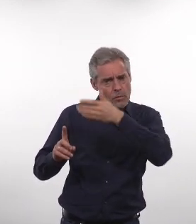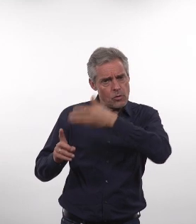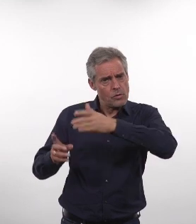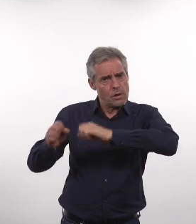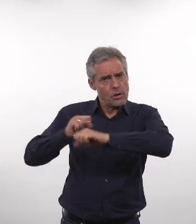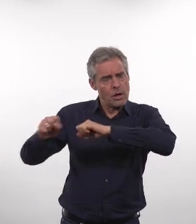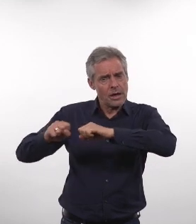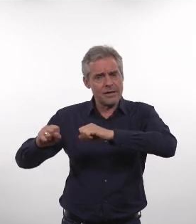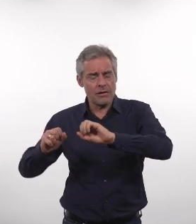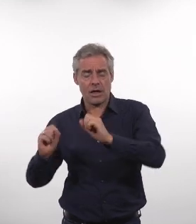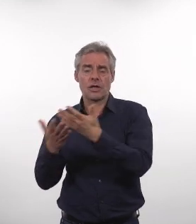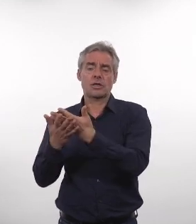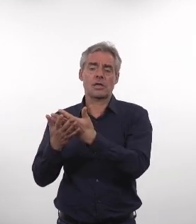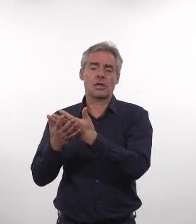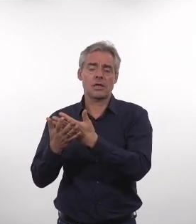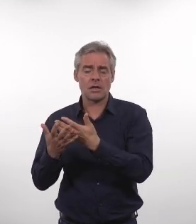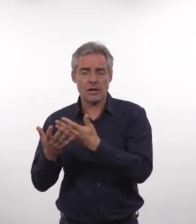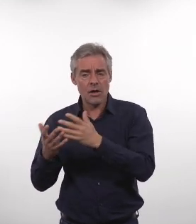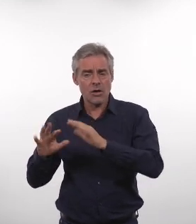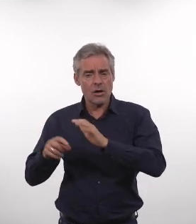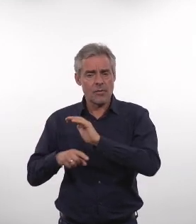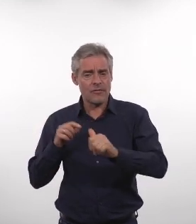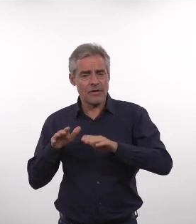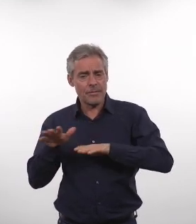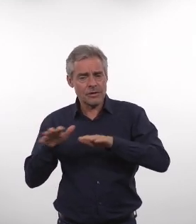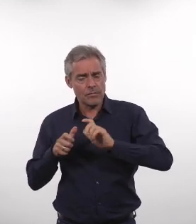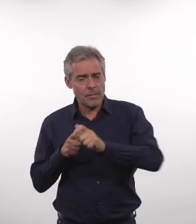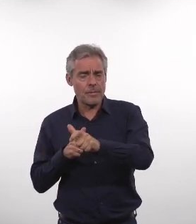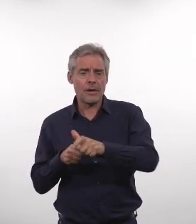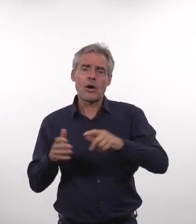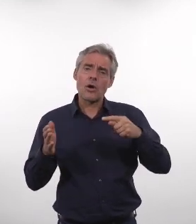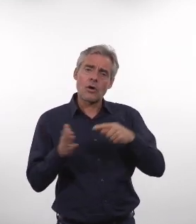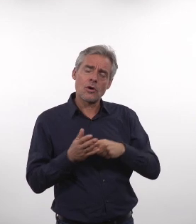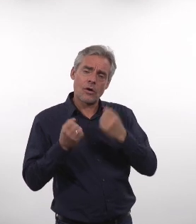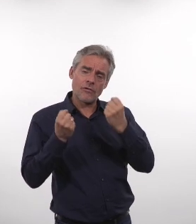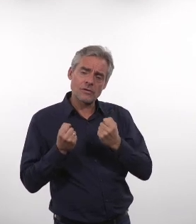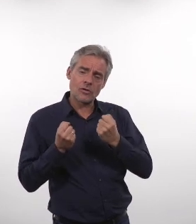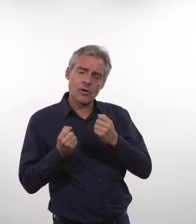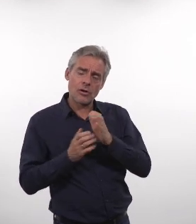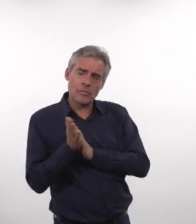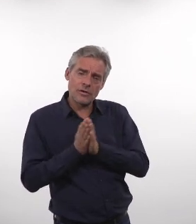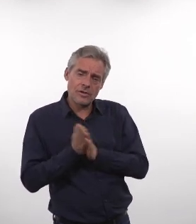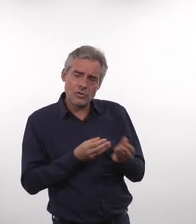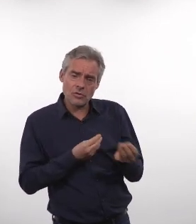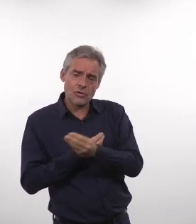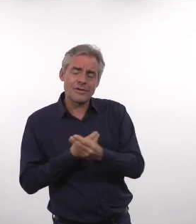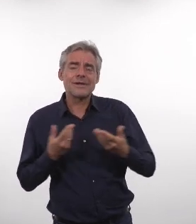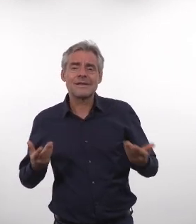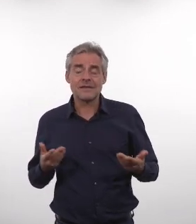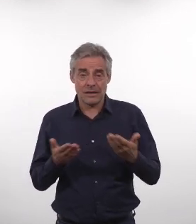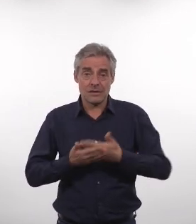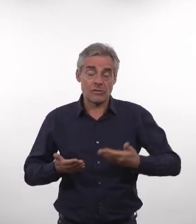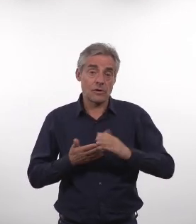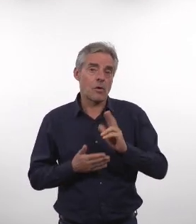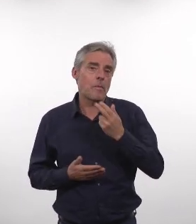comment euh, faire la méthodologie, à quel moment utiliser le renforçateur, etc. Mais ça, encore une fois, c'est dans l'idéal.